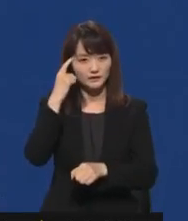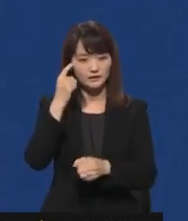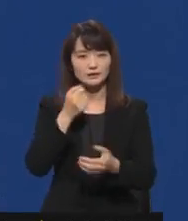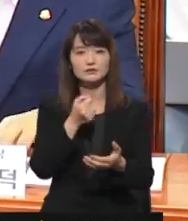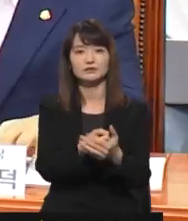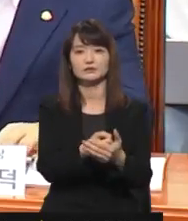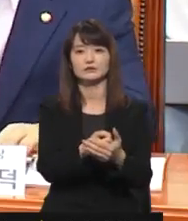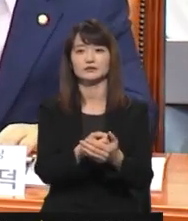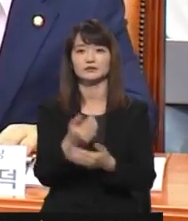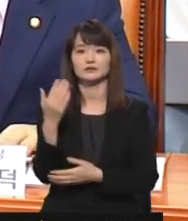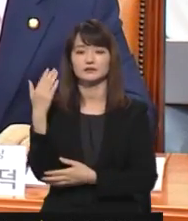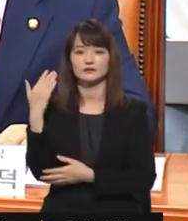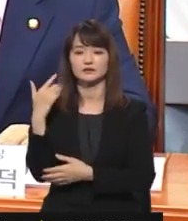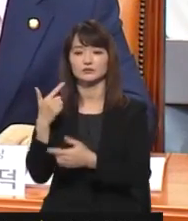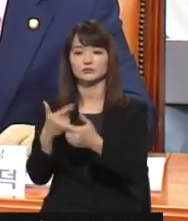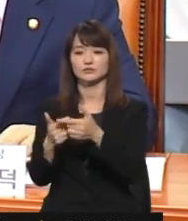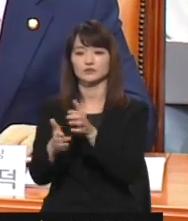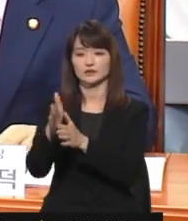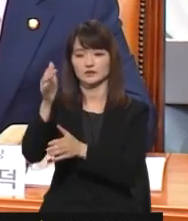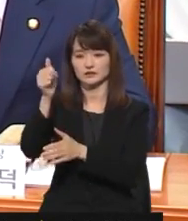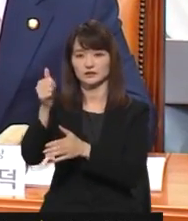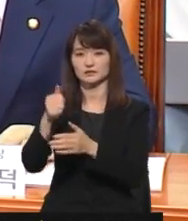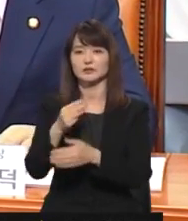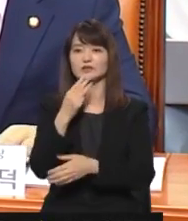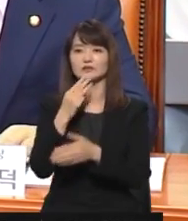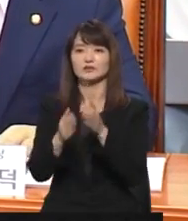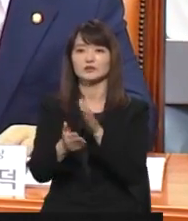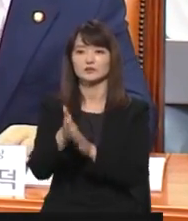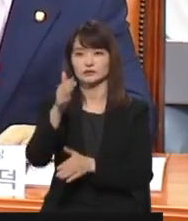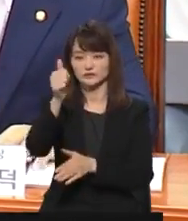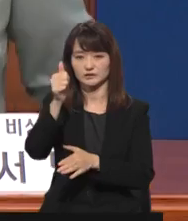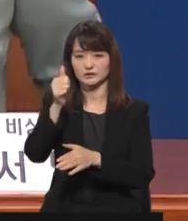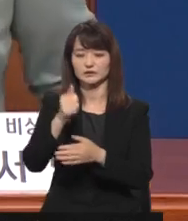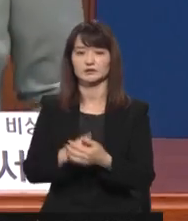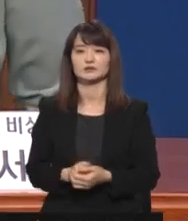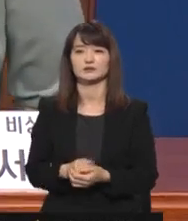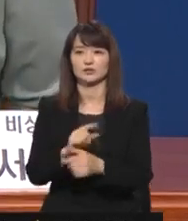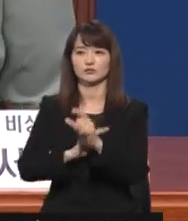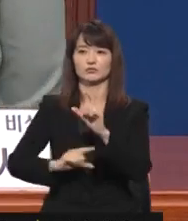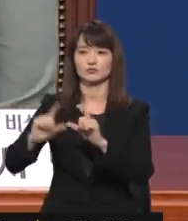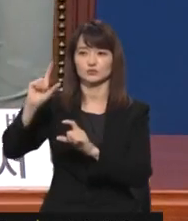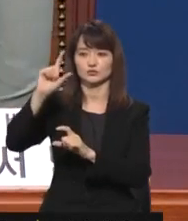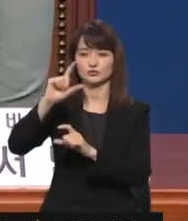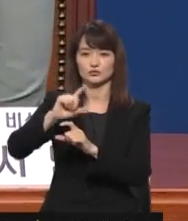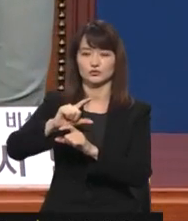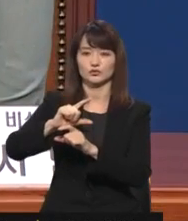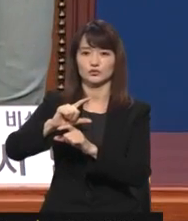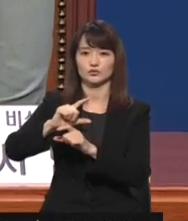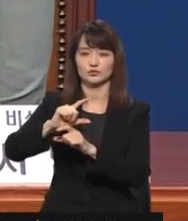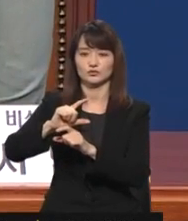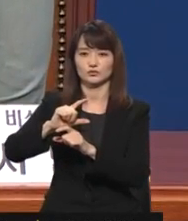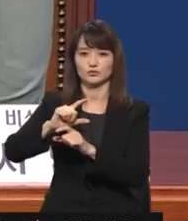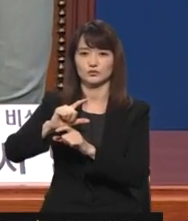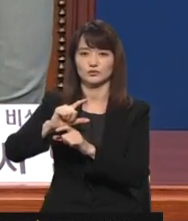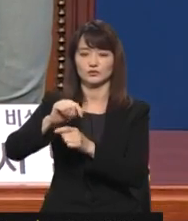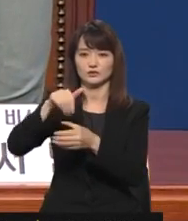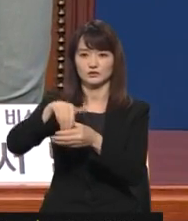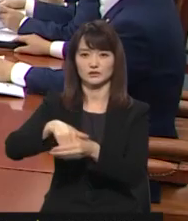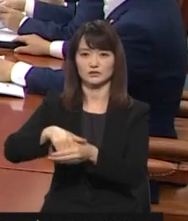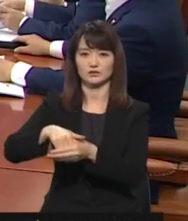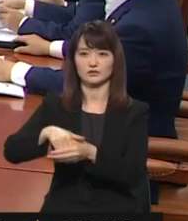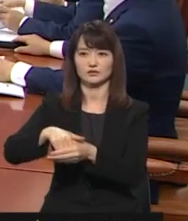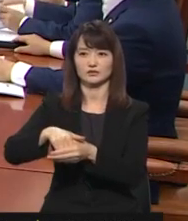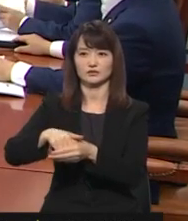지난번에 이제 부산시장 서울시장 보궐선거에 공천을 하자 라는 방식으로 당원을 바꾸자 라고 할때도 고려하면 전화 투표를